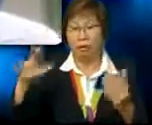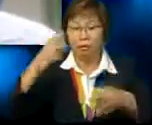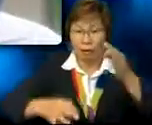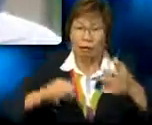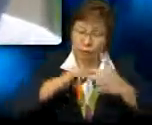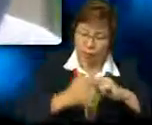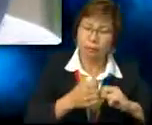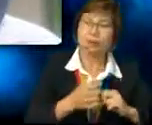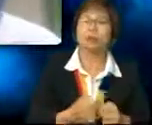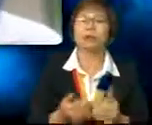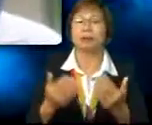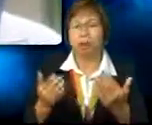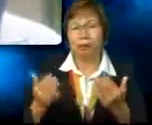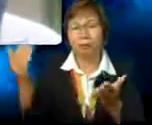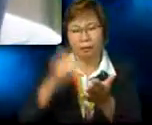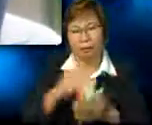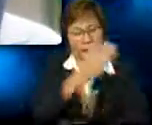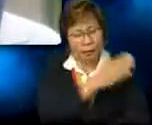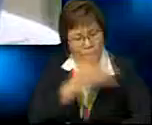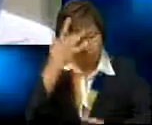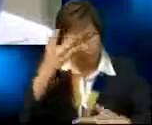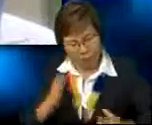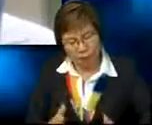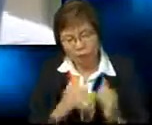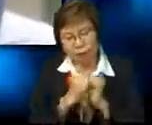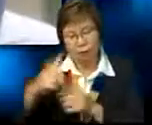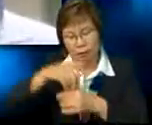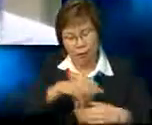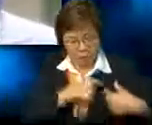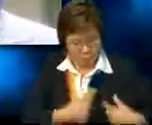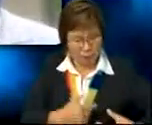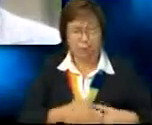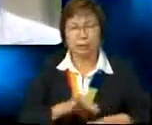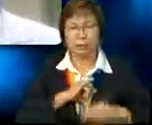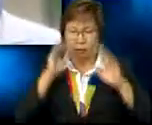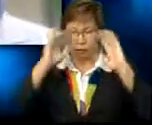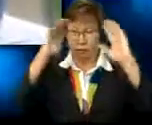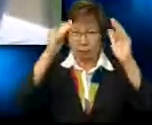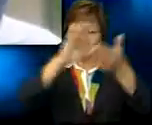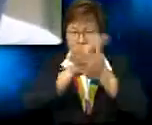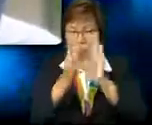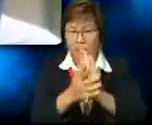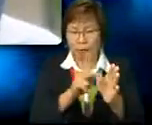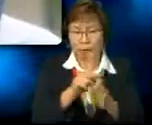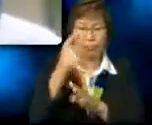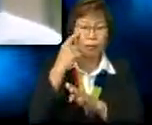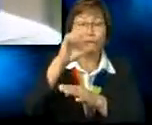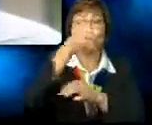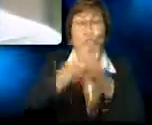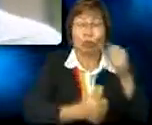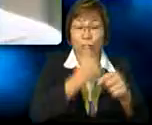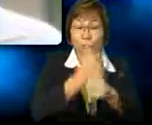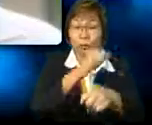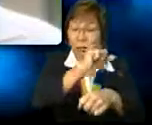masalah, saya akan berselawat ya, menyuruh pesakit berselawat juga dalam hati. Dan saya perhatikan, sudah menjadi pakar mata selama 10 tahun,